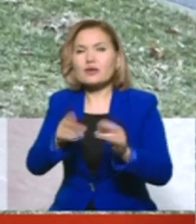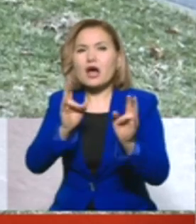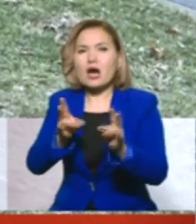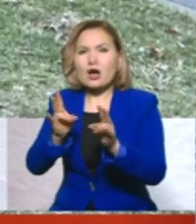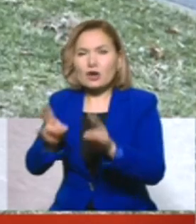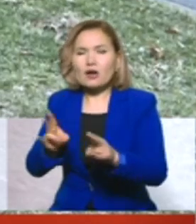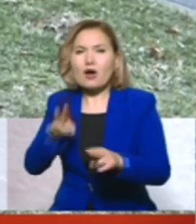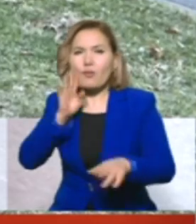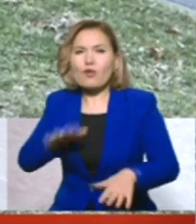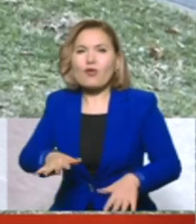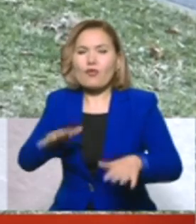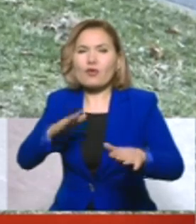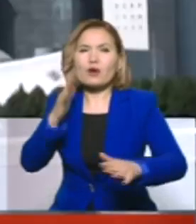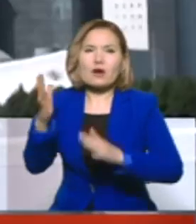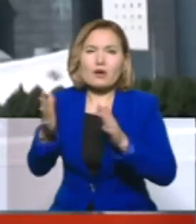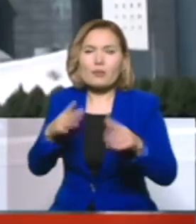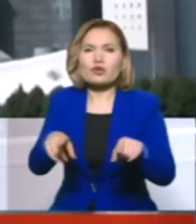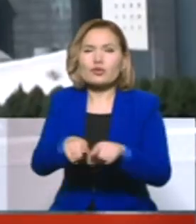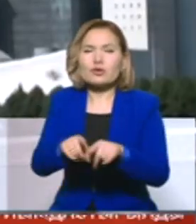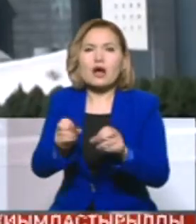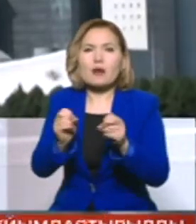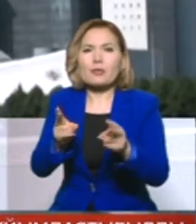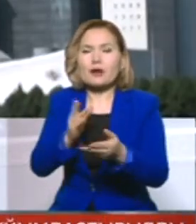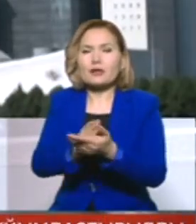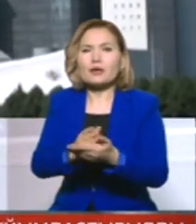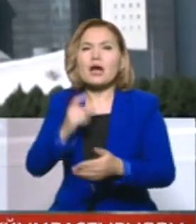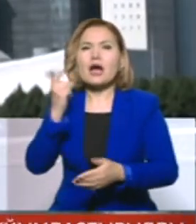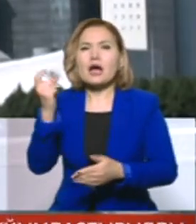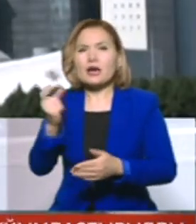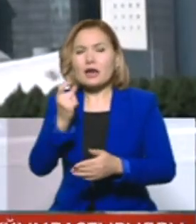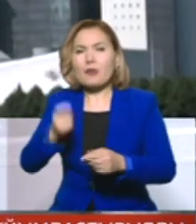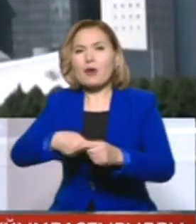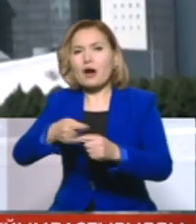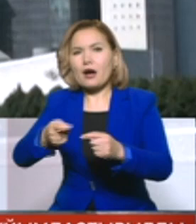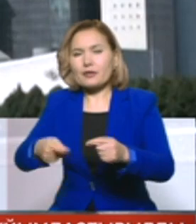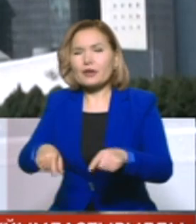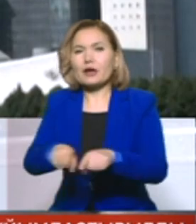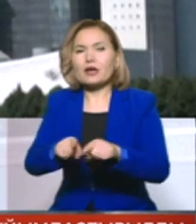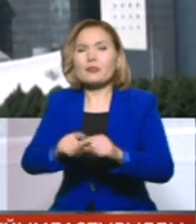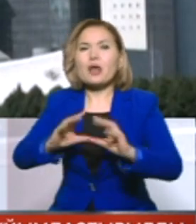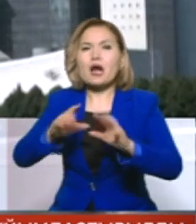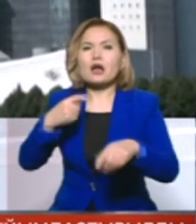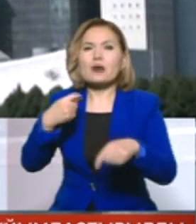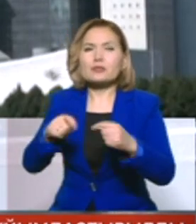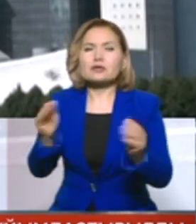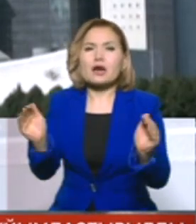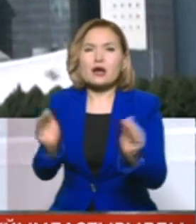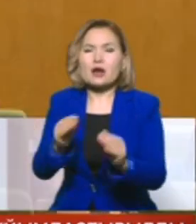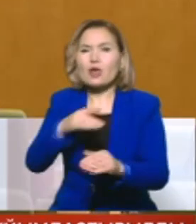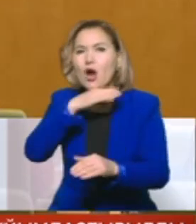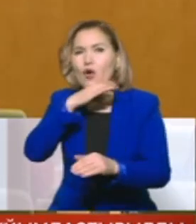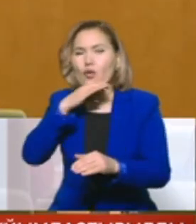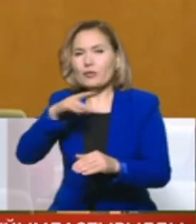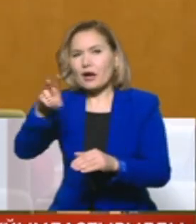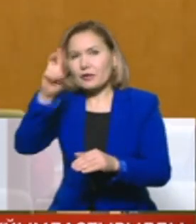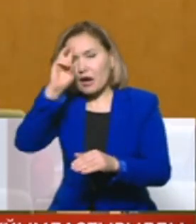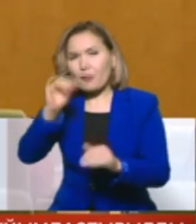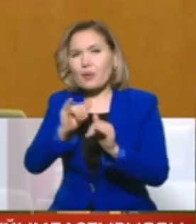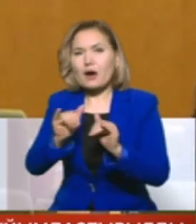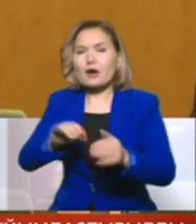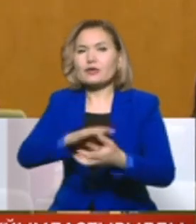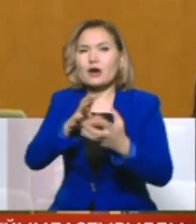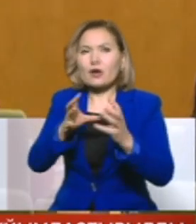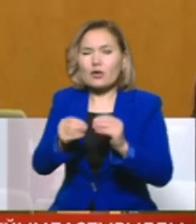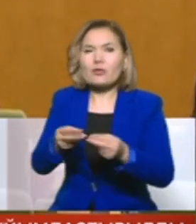жиелеуі жаңа қауіптер тудыруы мүмкін. Ал ірі экономикалардың баяулауы және әлемдік сауданың азаюы көптеген дамушы елдердің